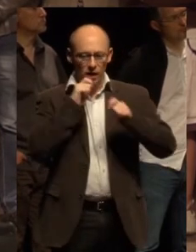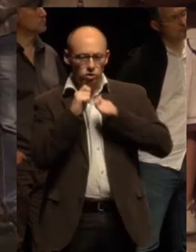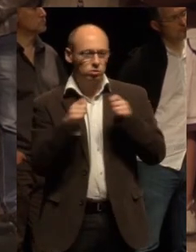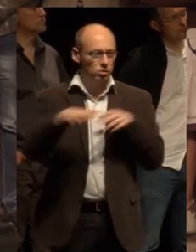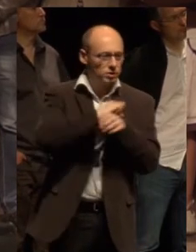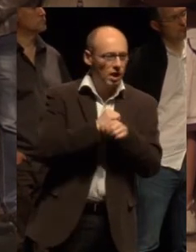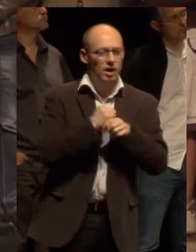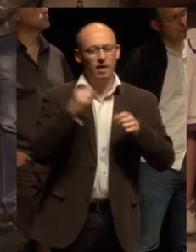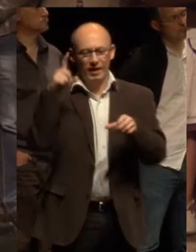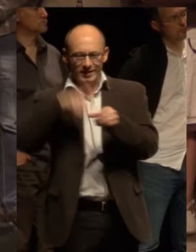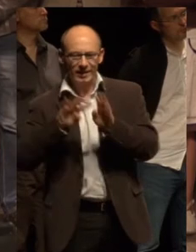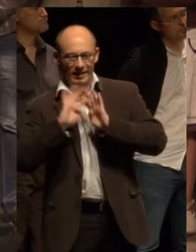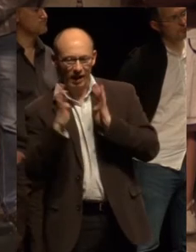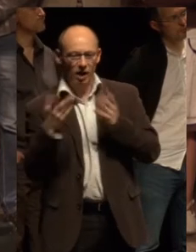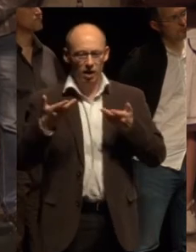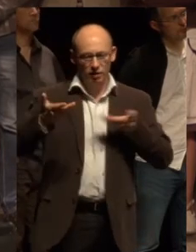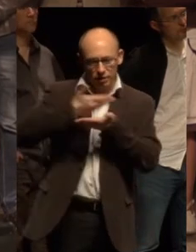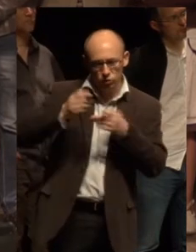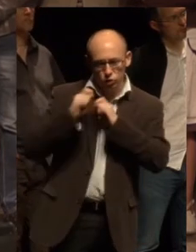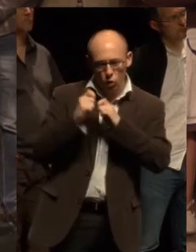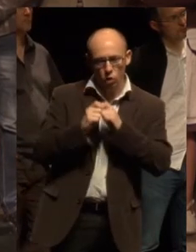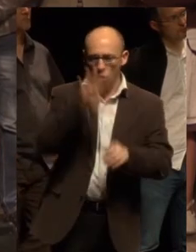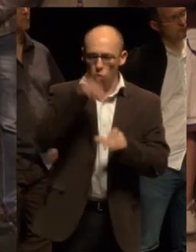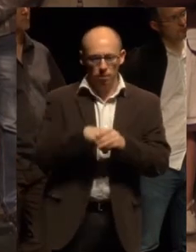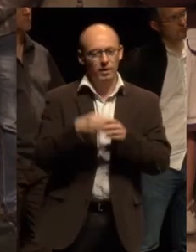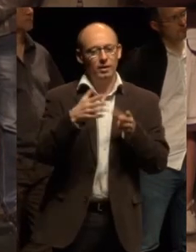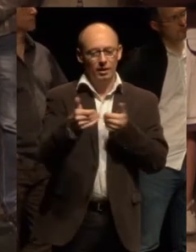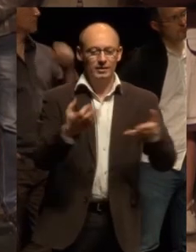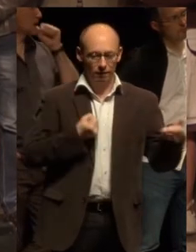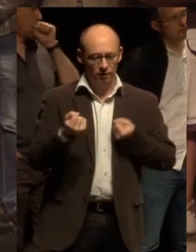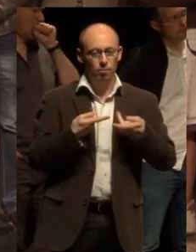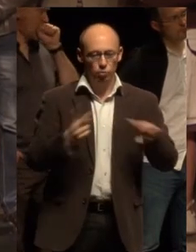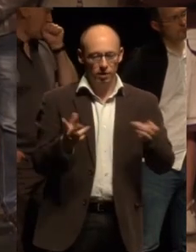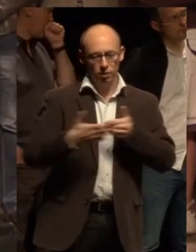discussions avec les syndicats, c'est aussi au cœur des services publics locaux.